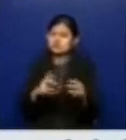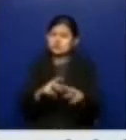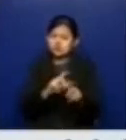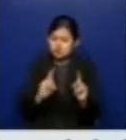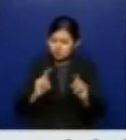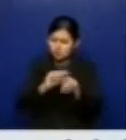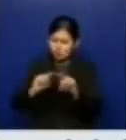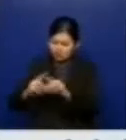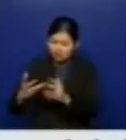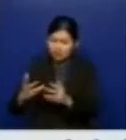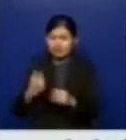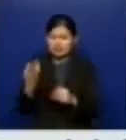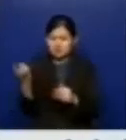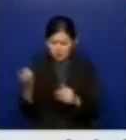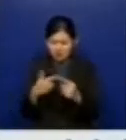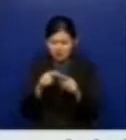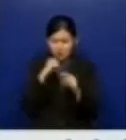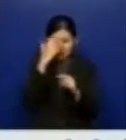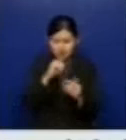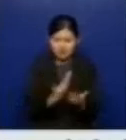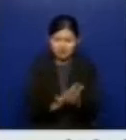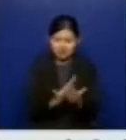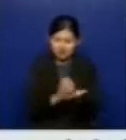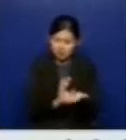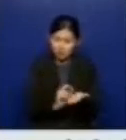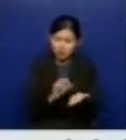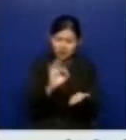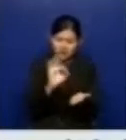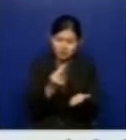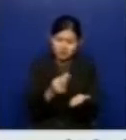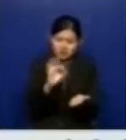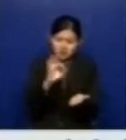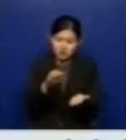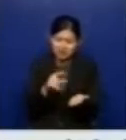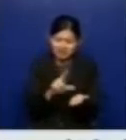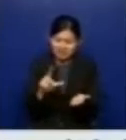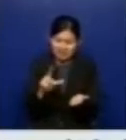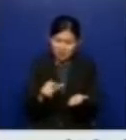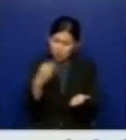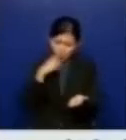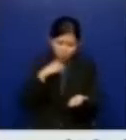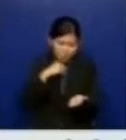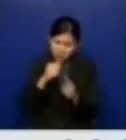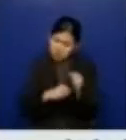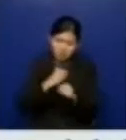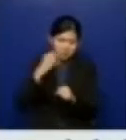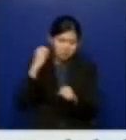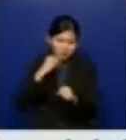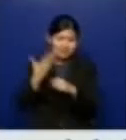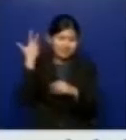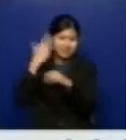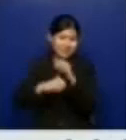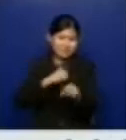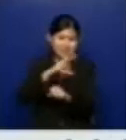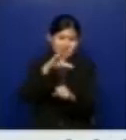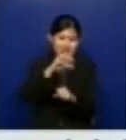แต่ท่านเป็นคนใช้เงิน 99,000 ล้านทุกปีท่านประธานครับตั้งแต่57ถึง63เ